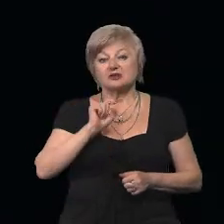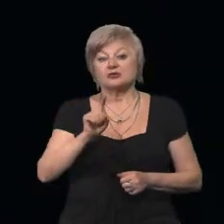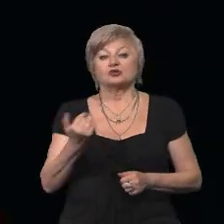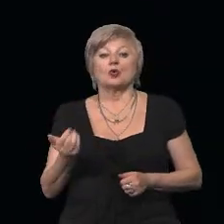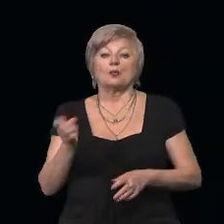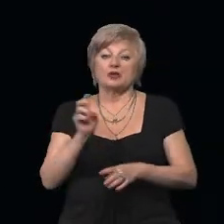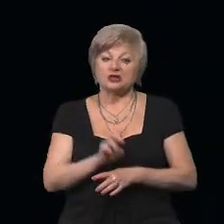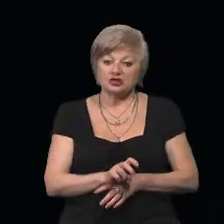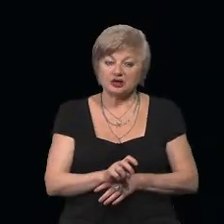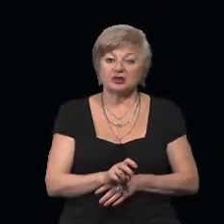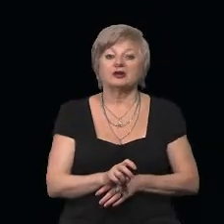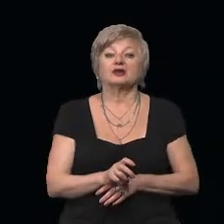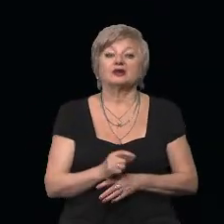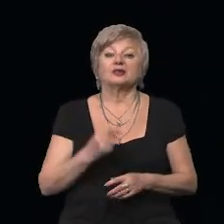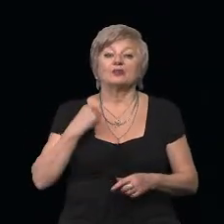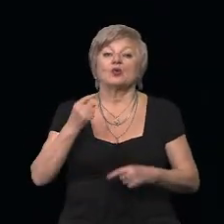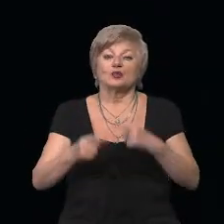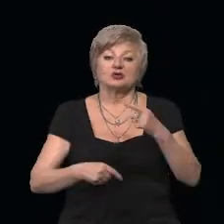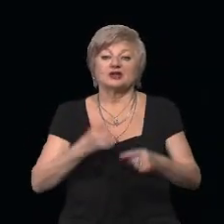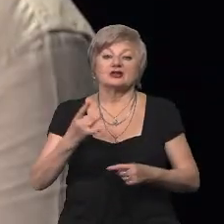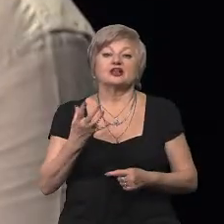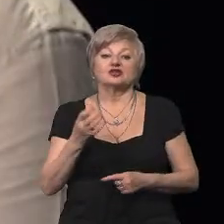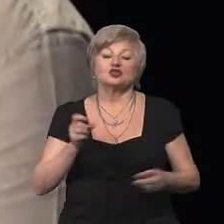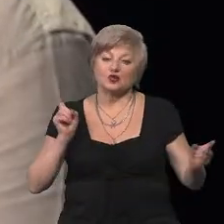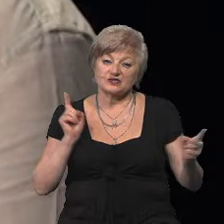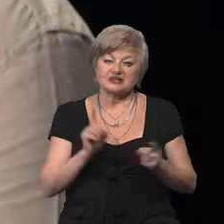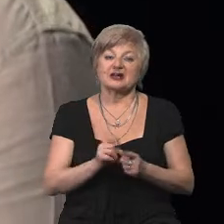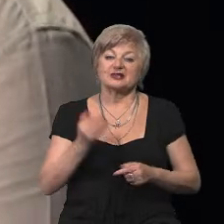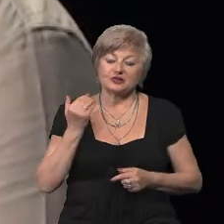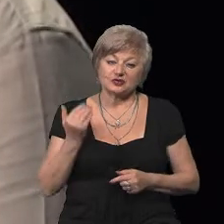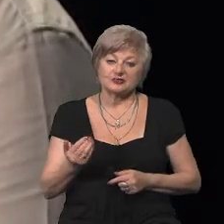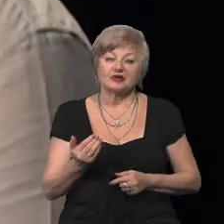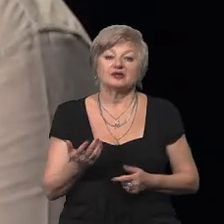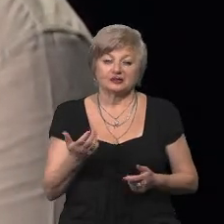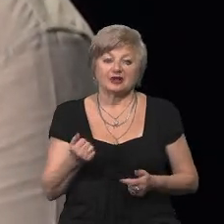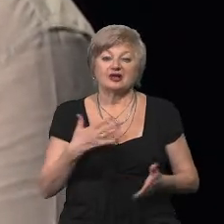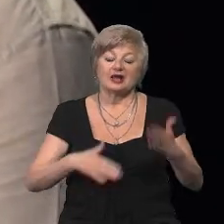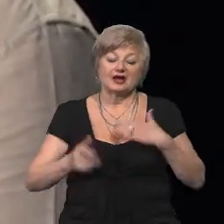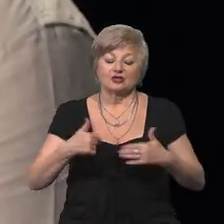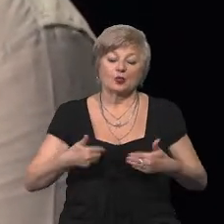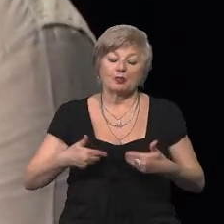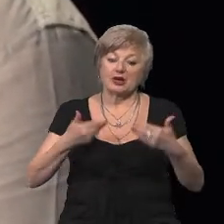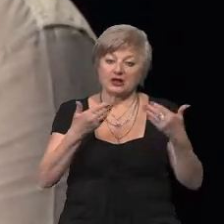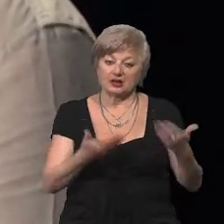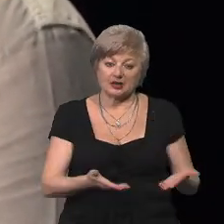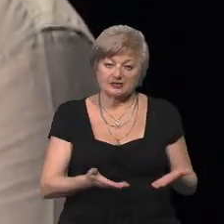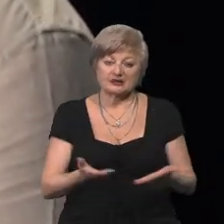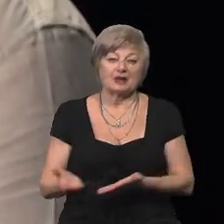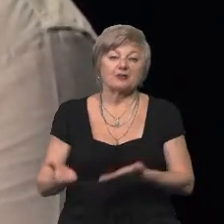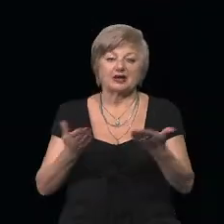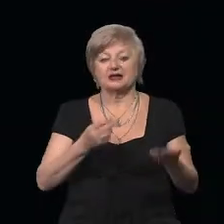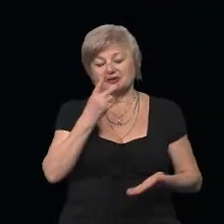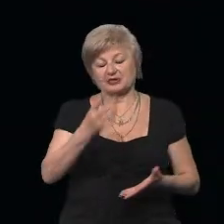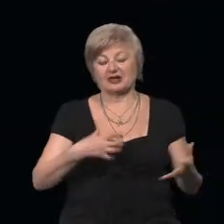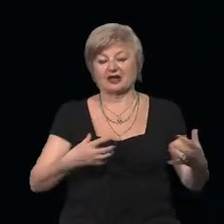маю надію, що у наступному сезоні ми обов'язково зустрінемося знову з тобою. Да, я дуже рад. Спасибо, що пригласили. Приходіть і любіть